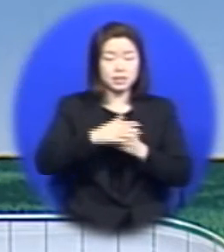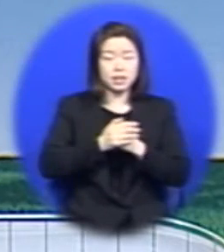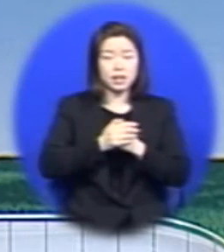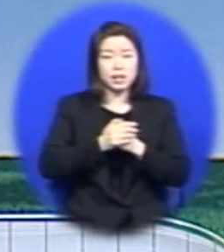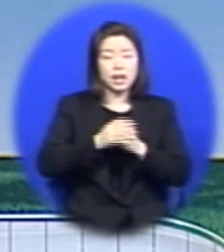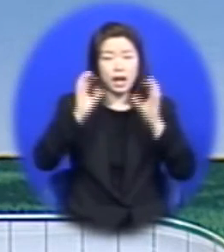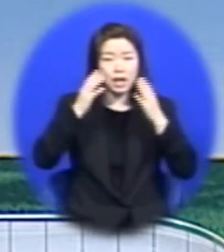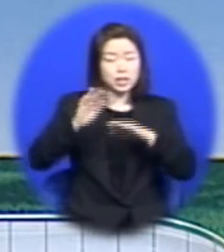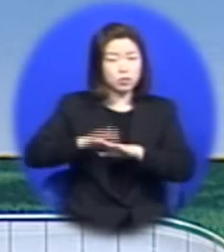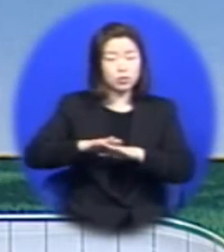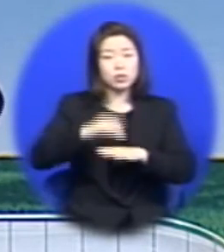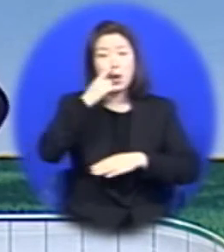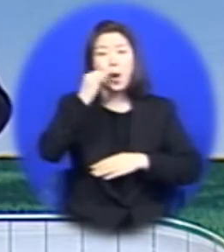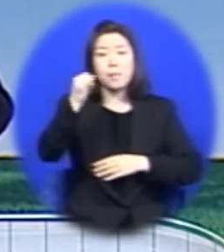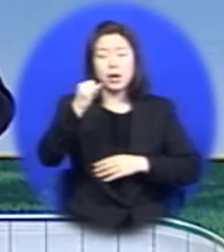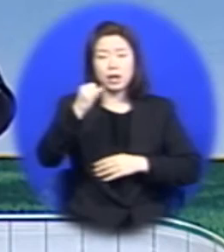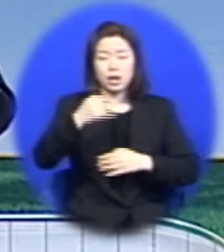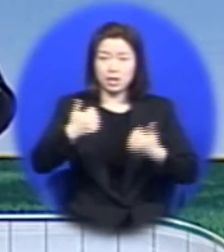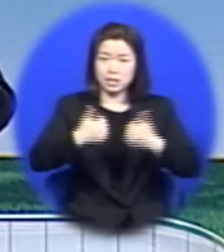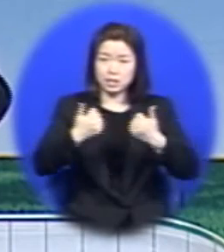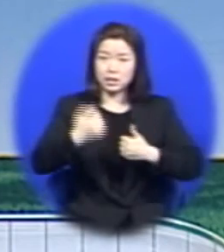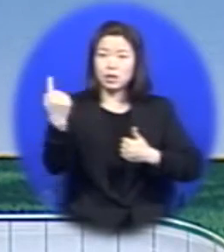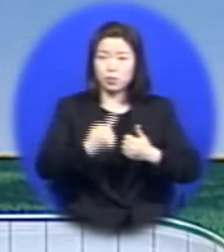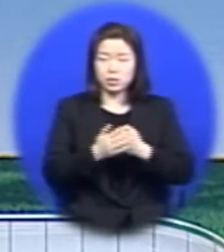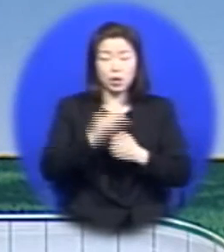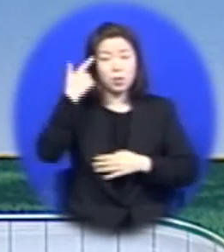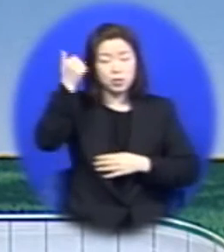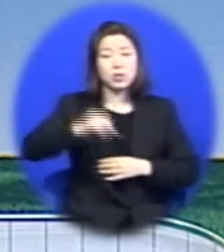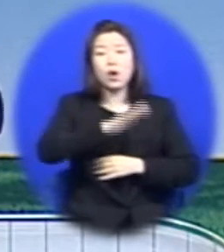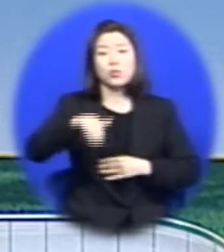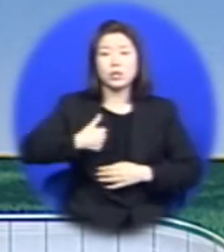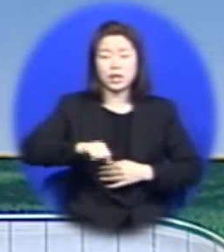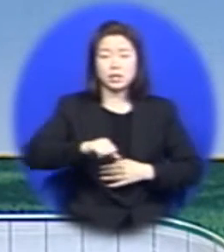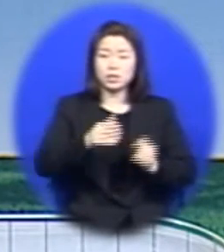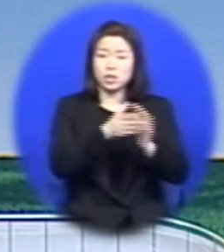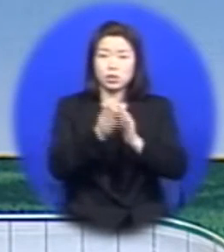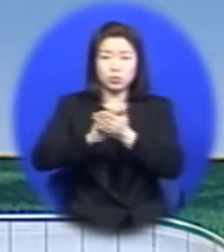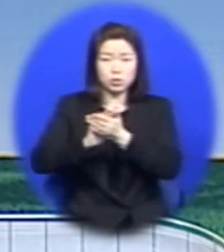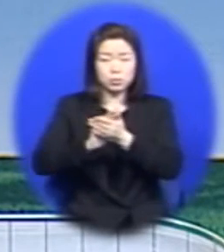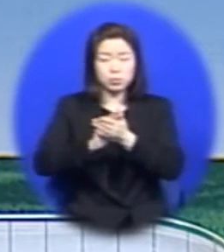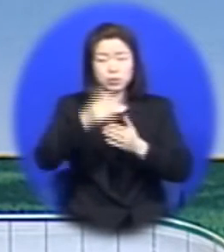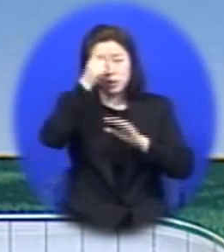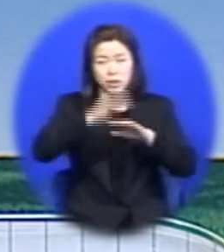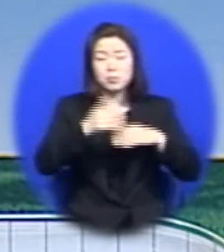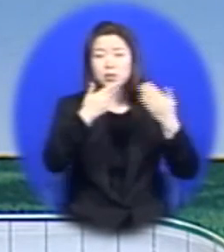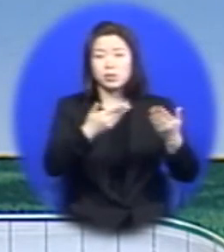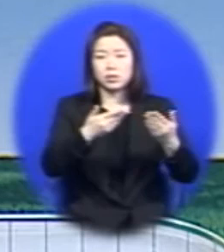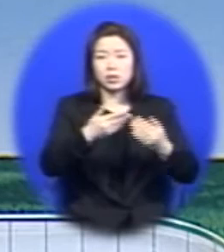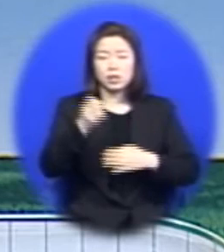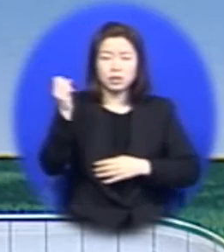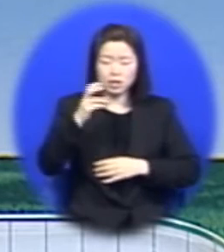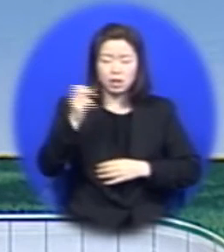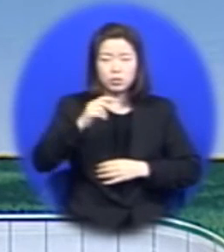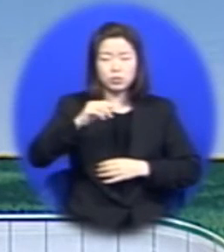엄마가 상담을 왔습니다. 목사님, 우리 아들이 유치부 예배를 드리는데 자꾸 눈을 부비고